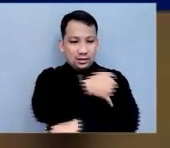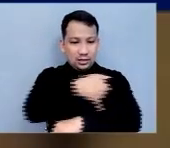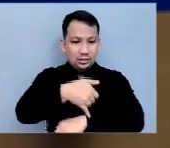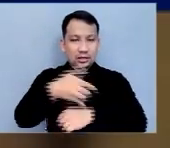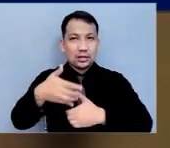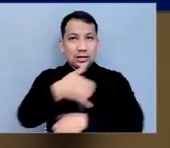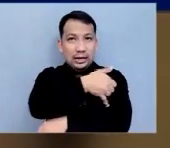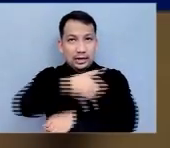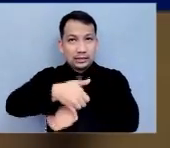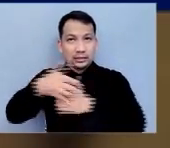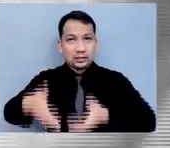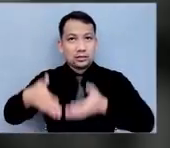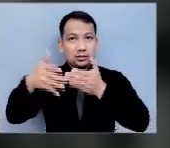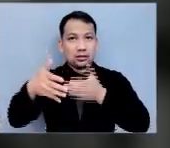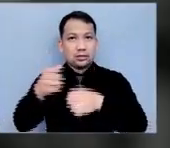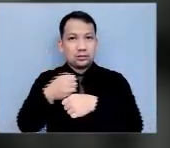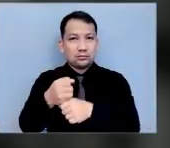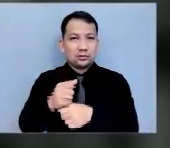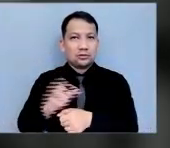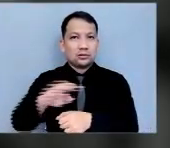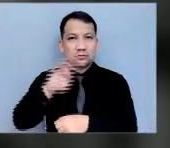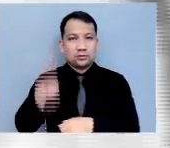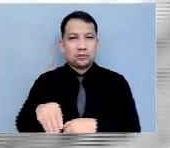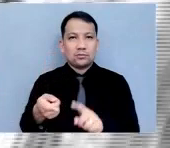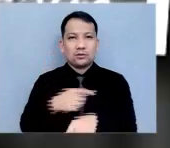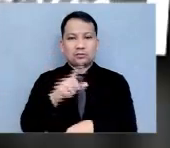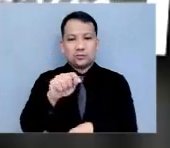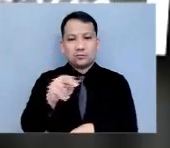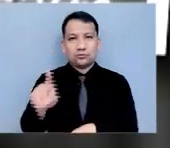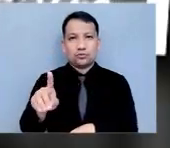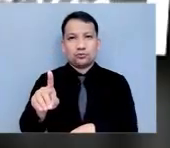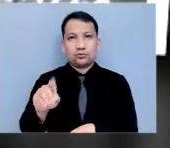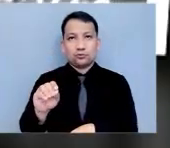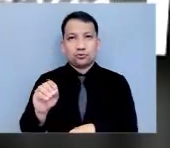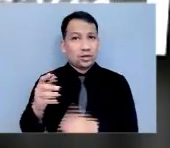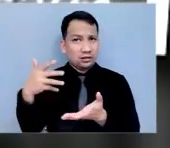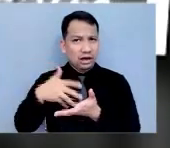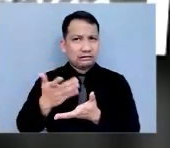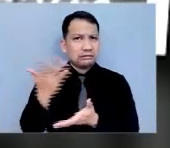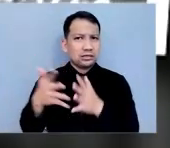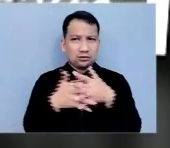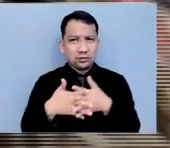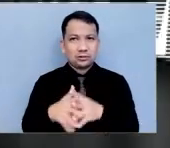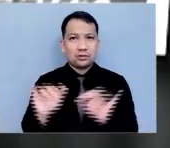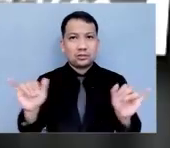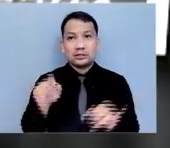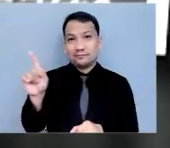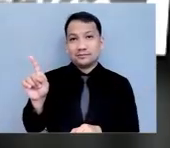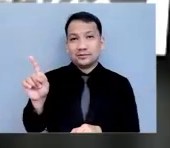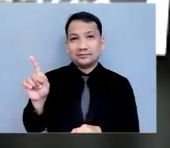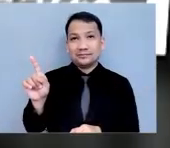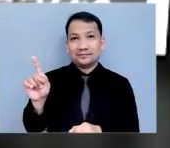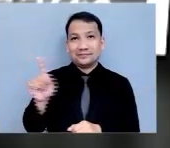sinasabing humubog sa Maynila. Ang tubong tondo at aral sa Amerika si Arellano din ang arkitekto ng Metropolitan Theater, ang William